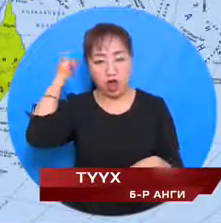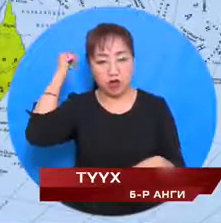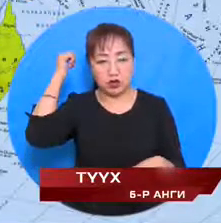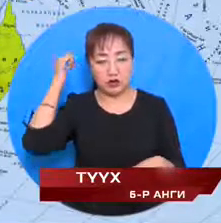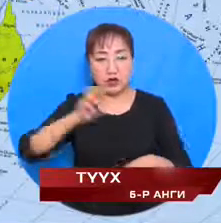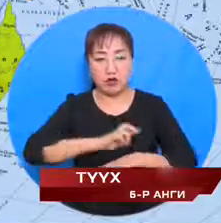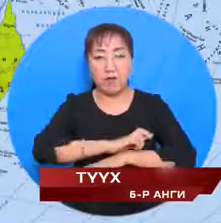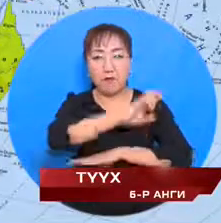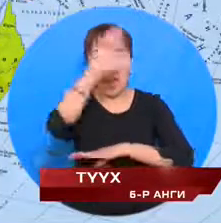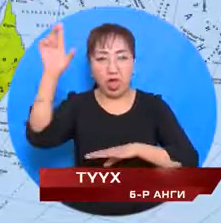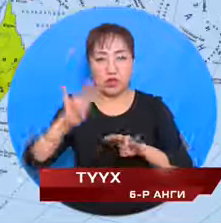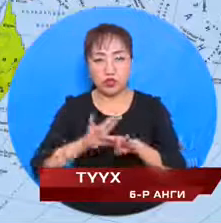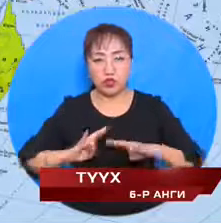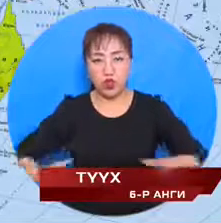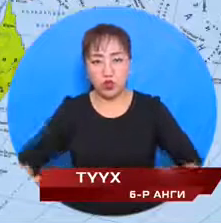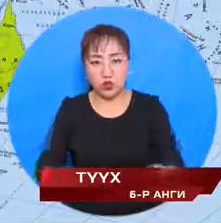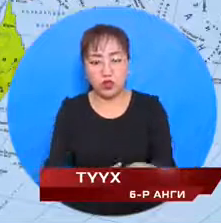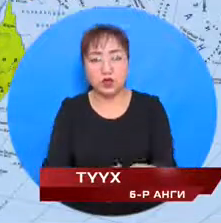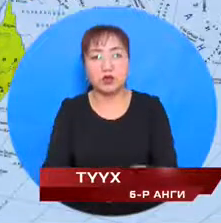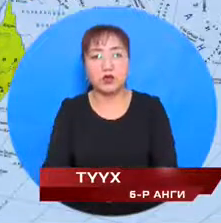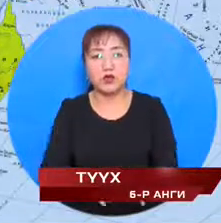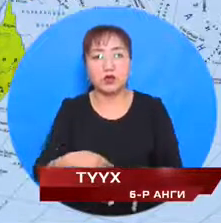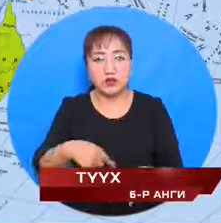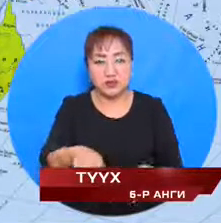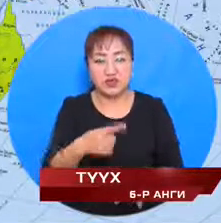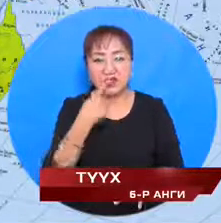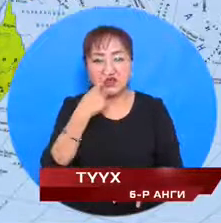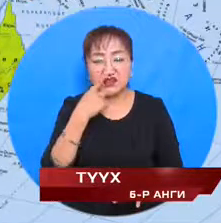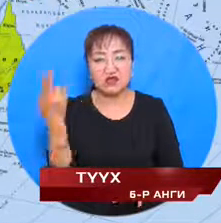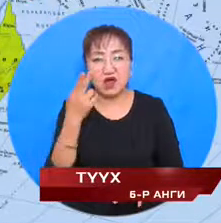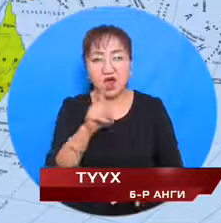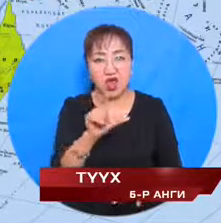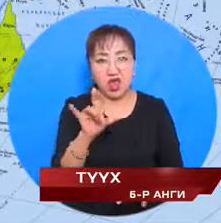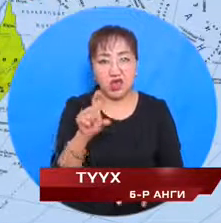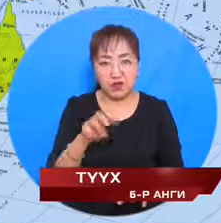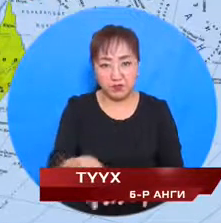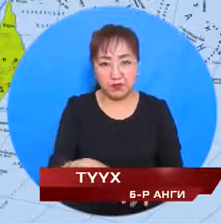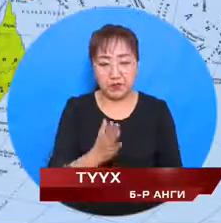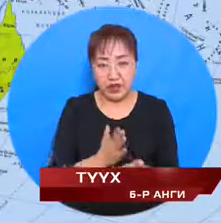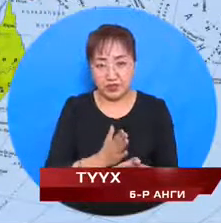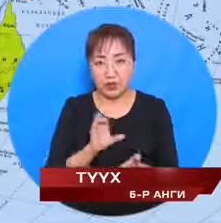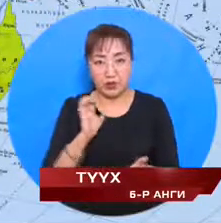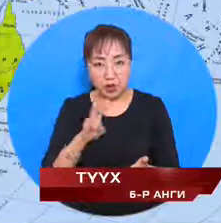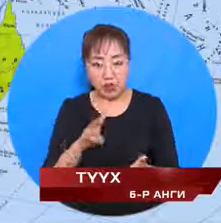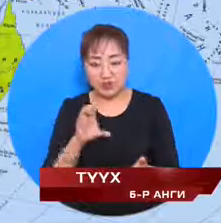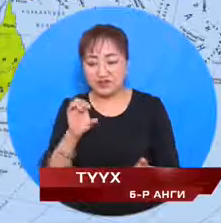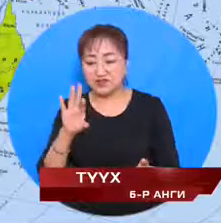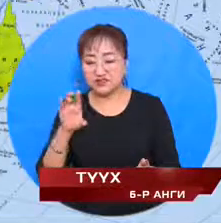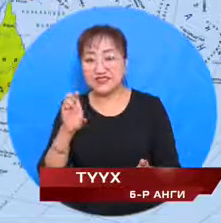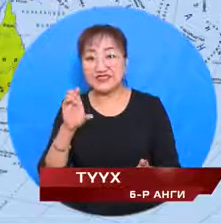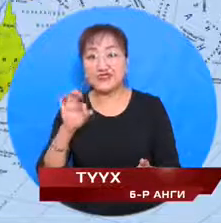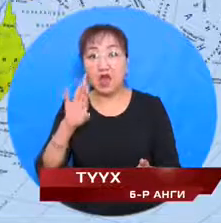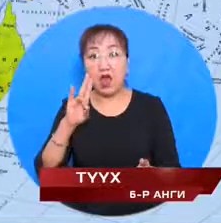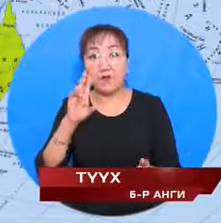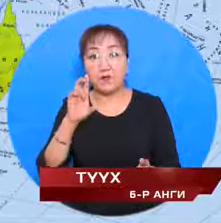цагаан арим хөртөл ингэж орсон тогтмож байсан бол дараагийн төр дуусууд мөн адил буюу Сиамби бол одоо газар нутгийн байршлын үед давхсаж байна.